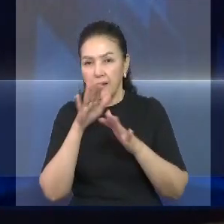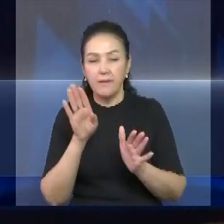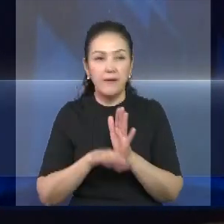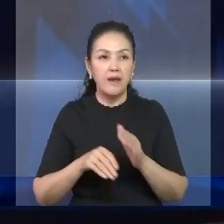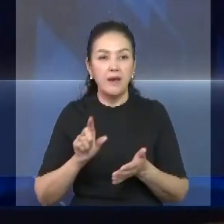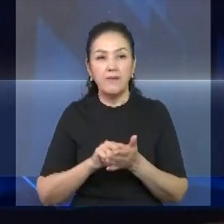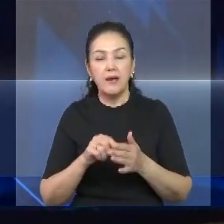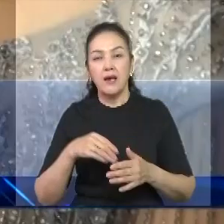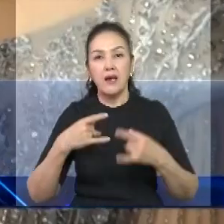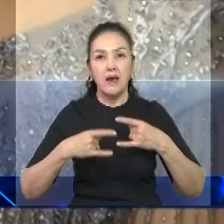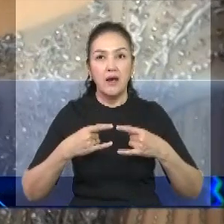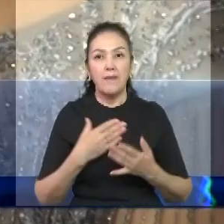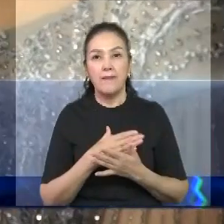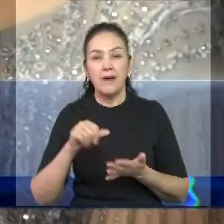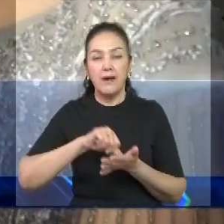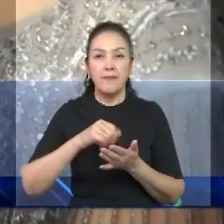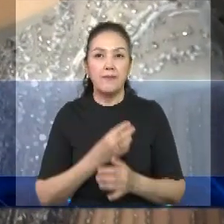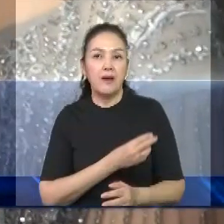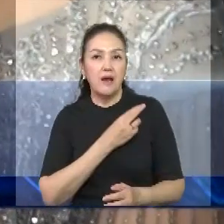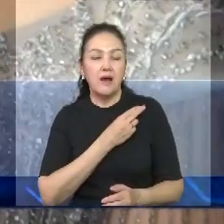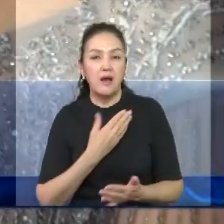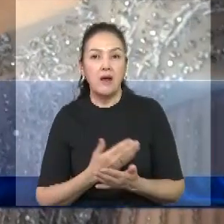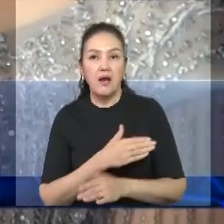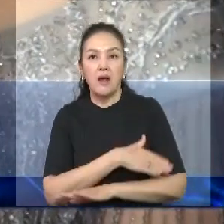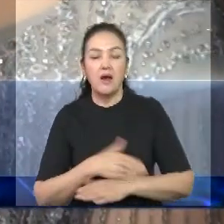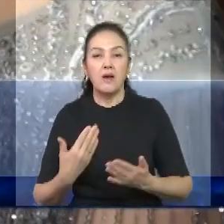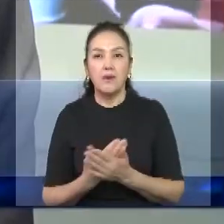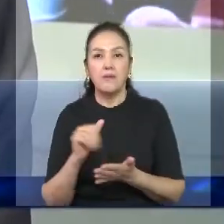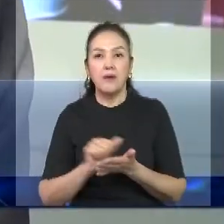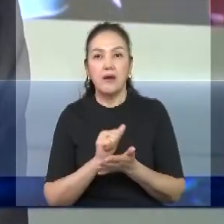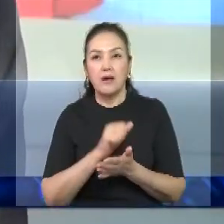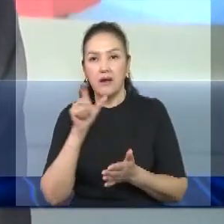без ветеранов нашего телеканала, которые выступили с пожеланиями в адрес нового поколения журналистов.